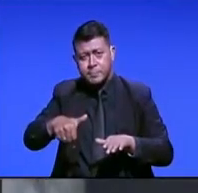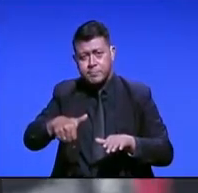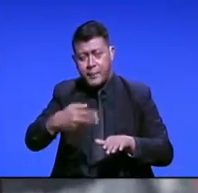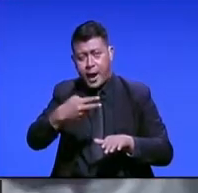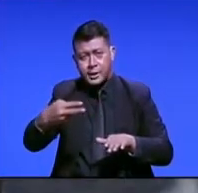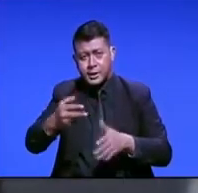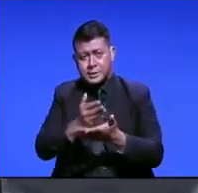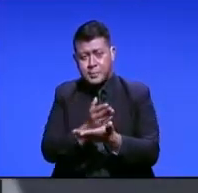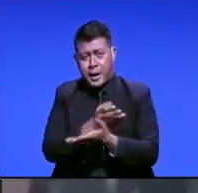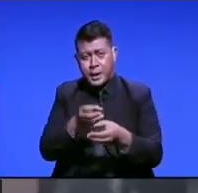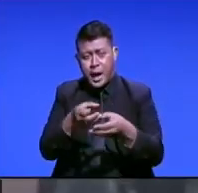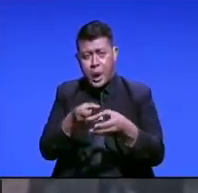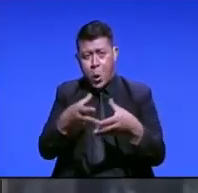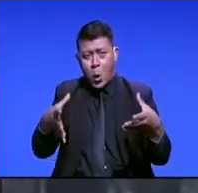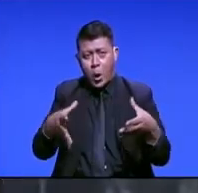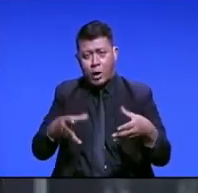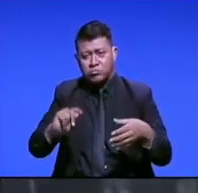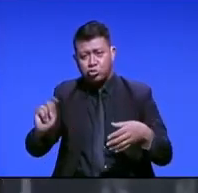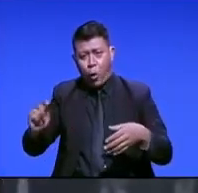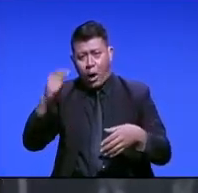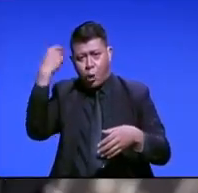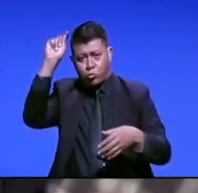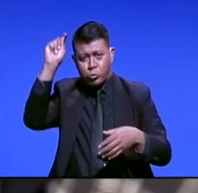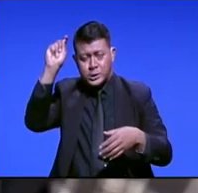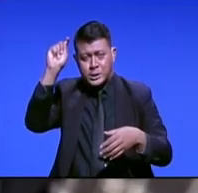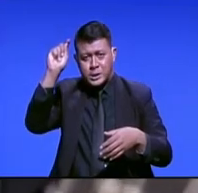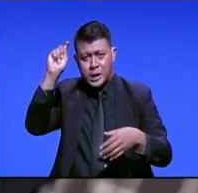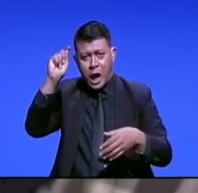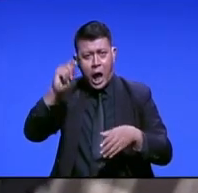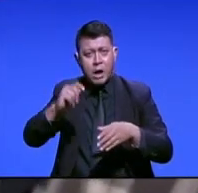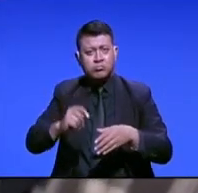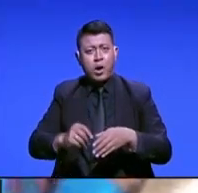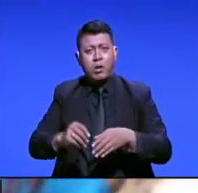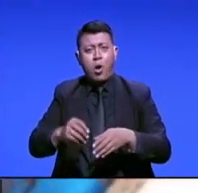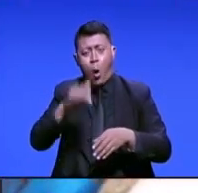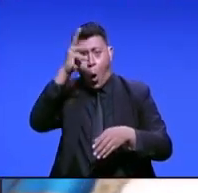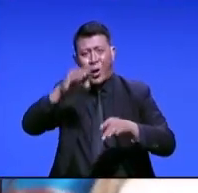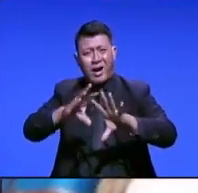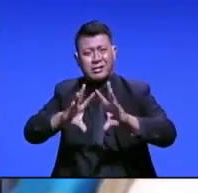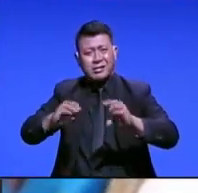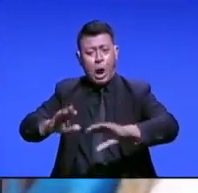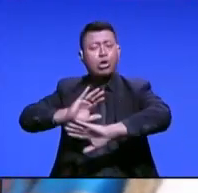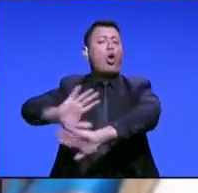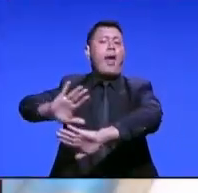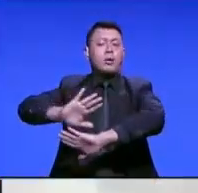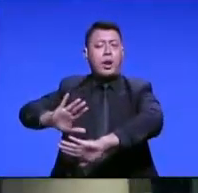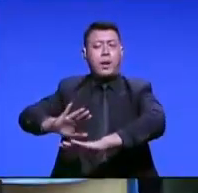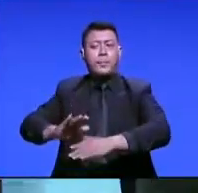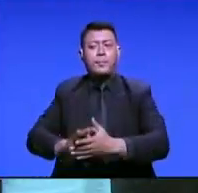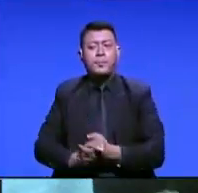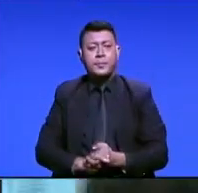Artinya, sebagian pelamar kerja dari kalangan terdidik atau sarjana mengalami penolakan di bursa kerja.